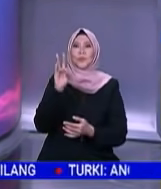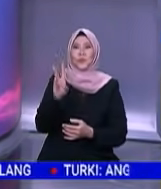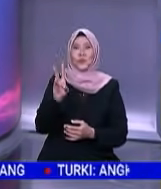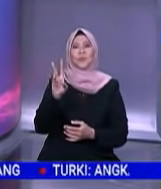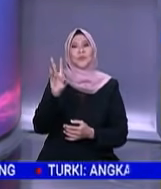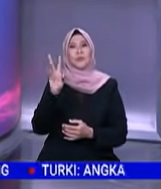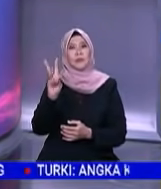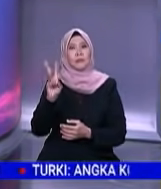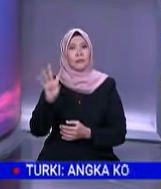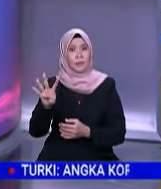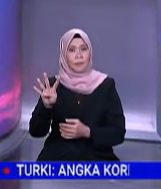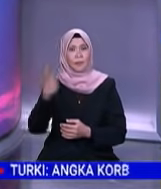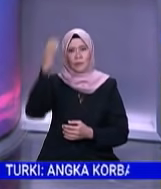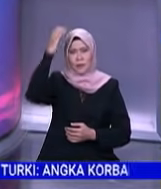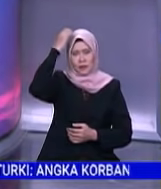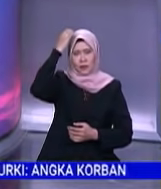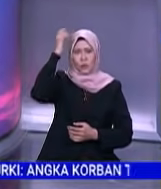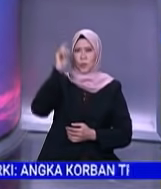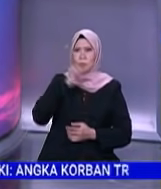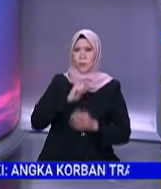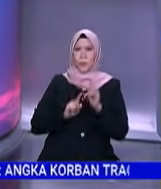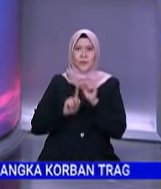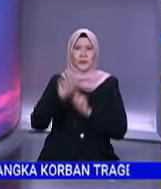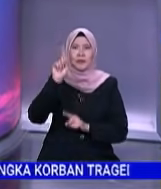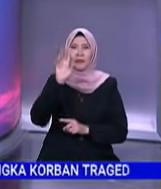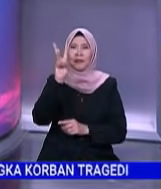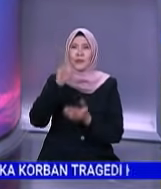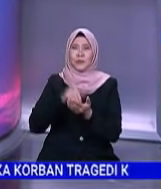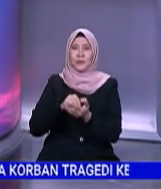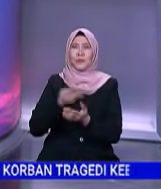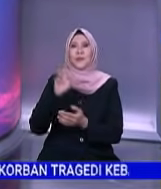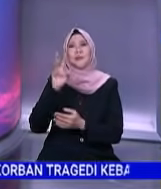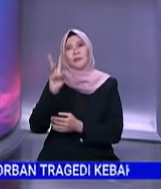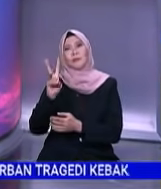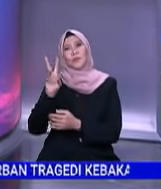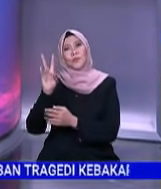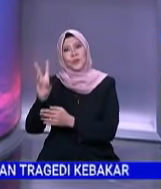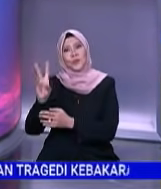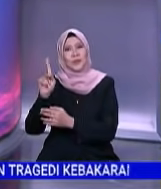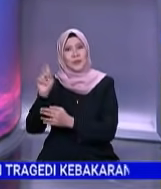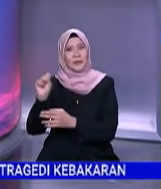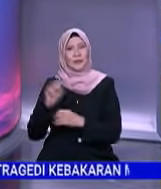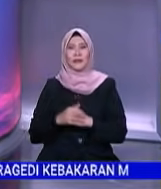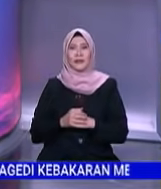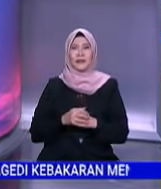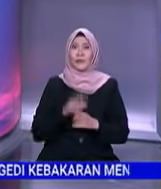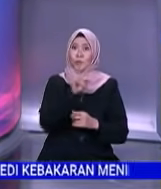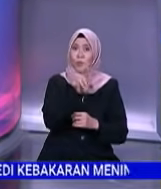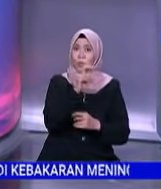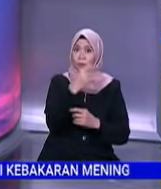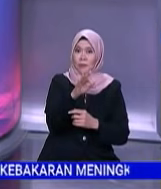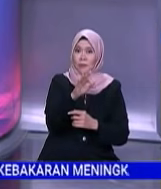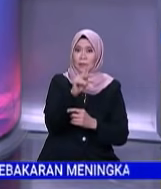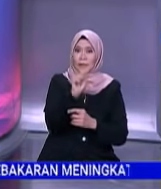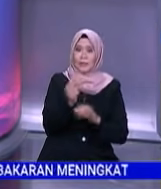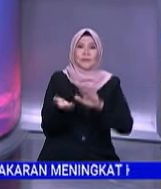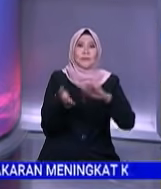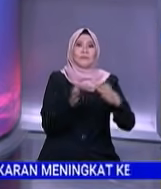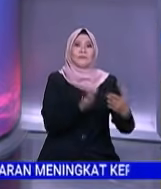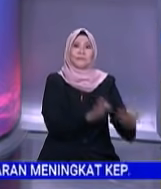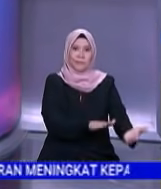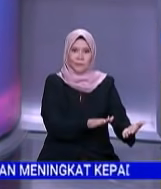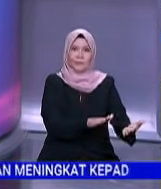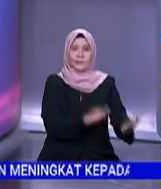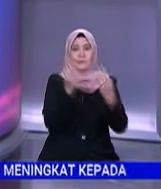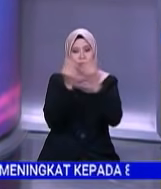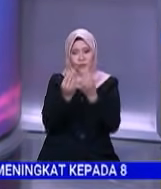15,764 dengan Selangor tertinggi sebanyak 6,067 kes. 219 kes kematian turut